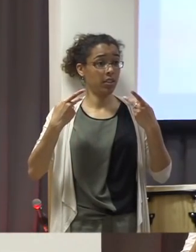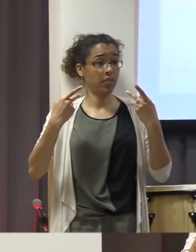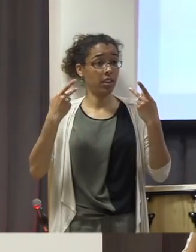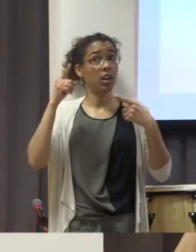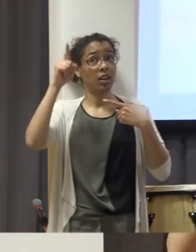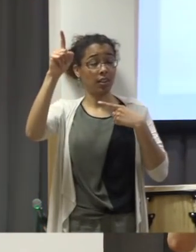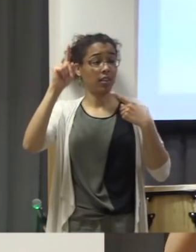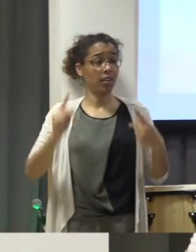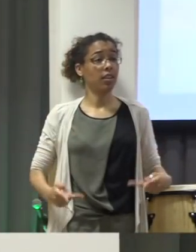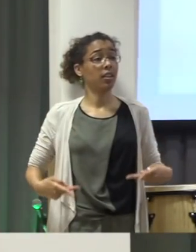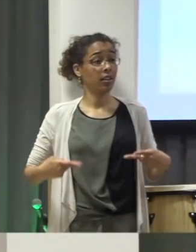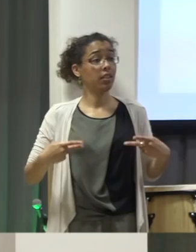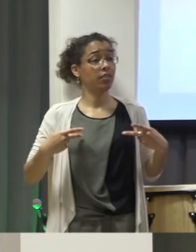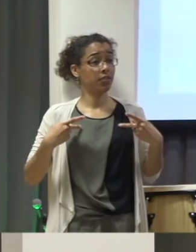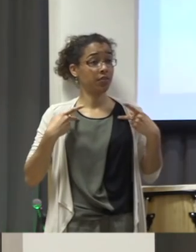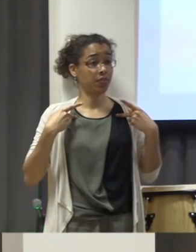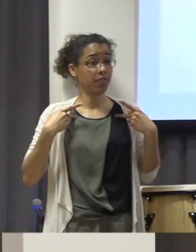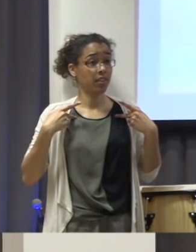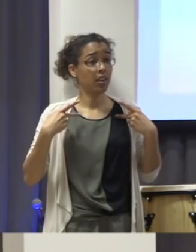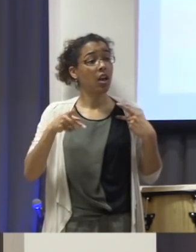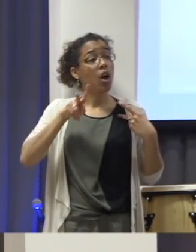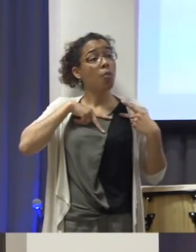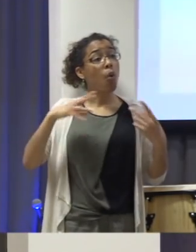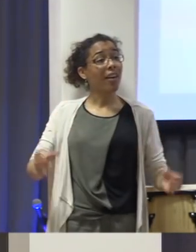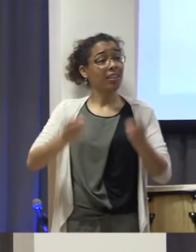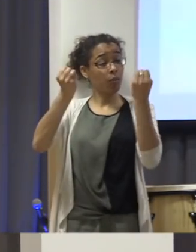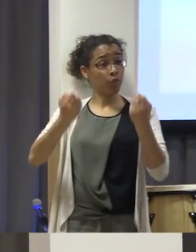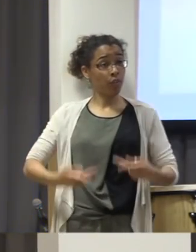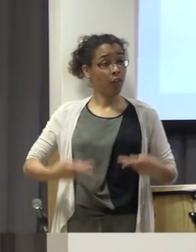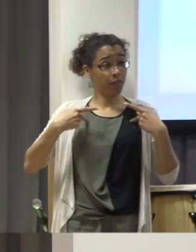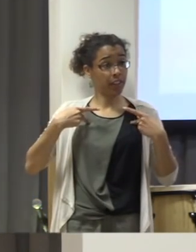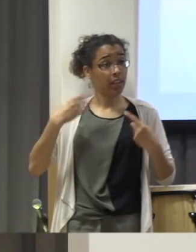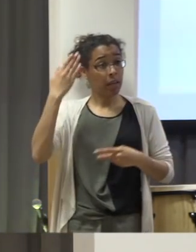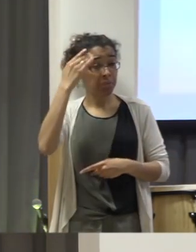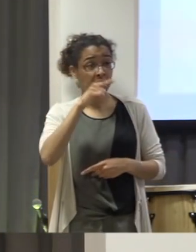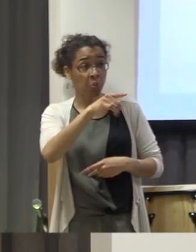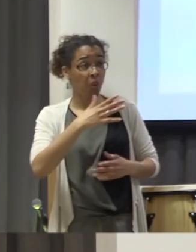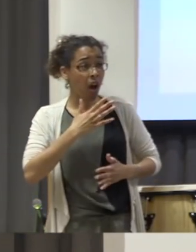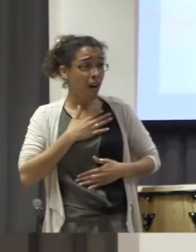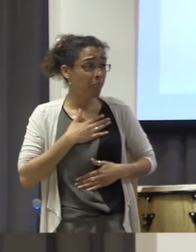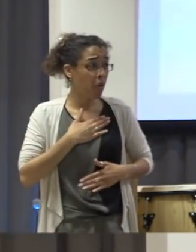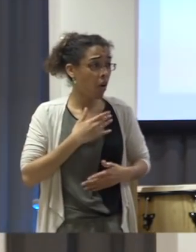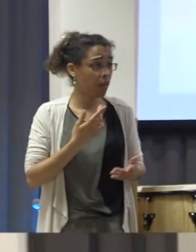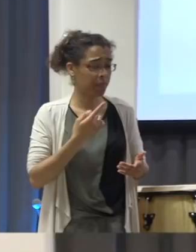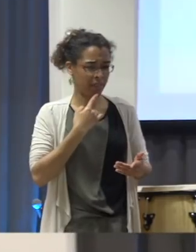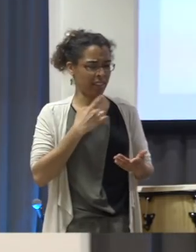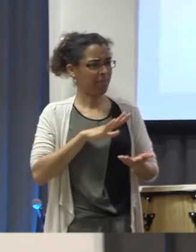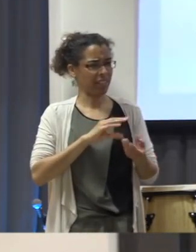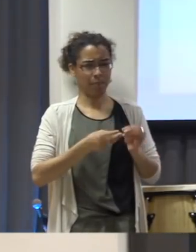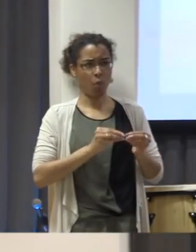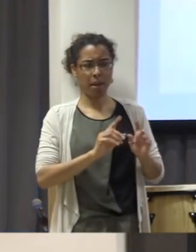il vit. Les Rédempteurs vivent. Et si toi tu crains, c'est qu'il y a un